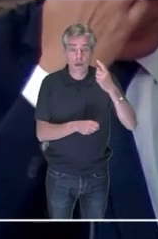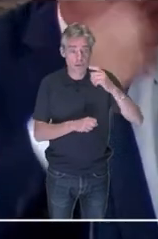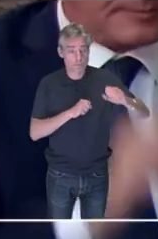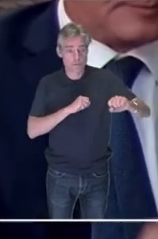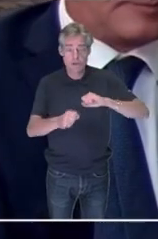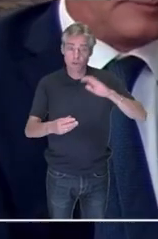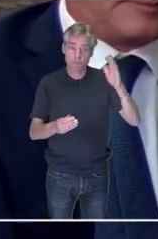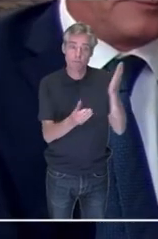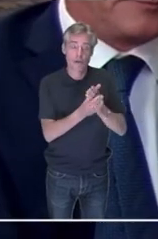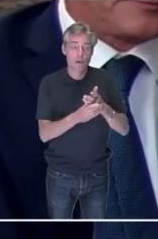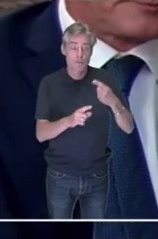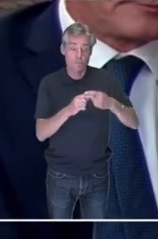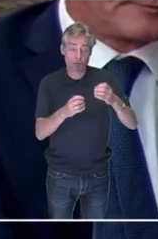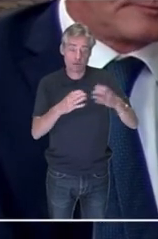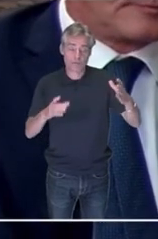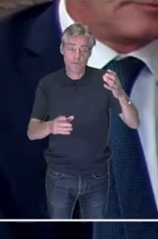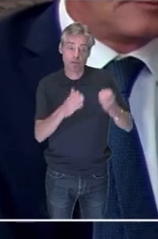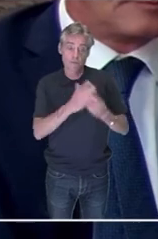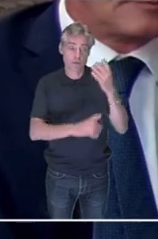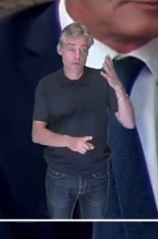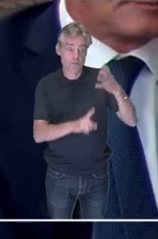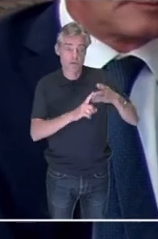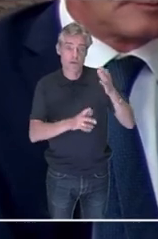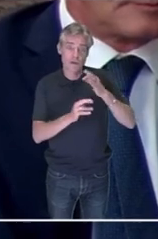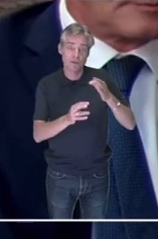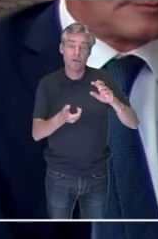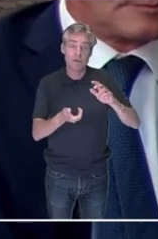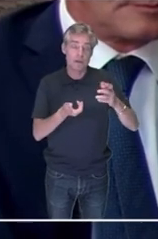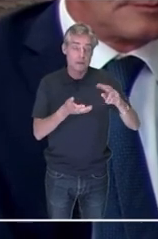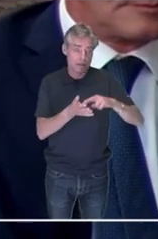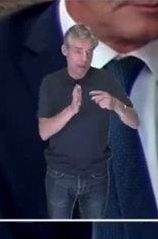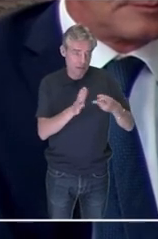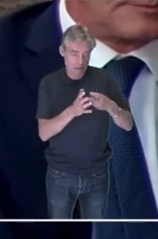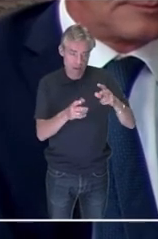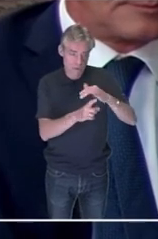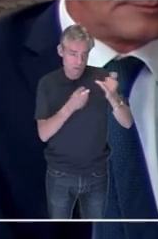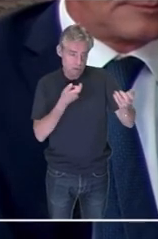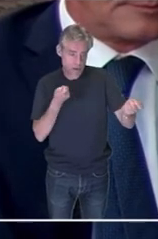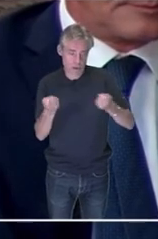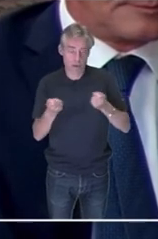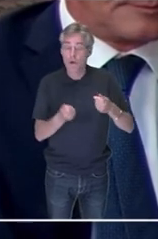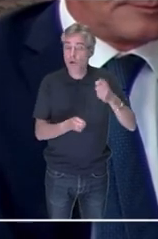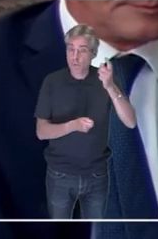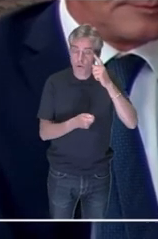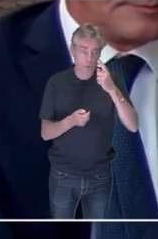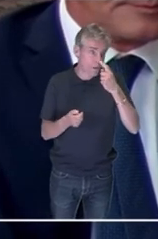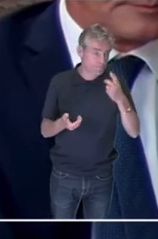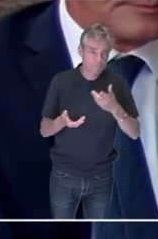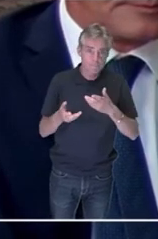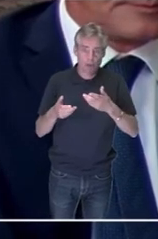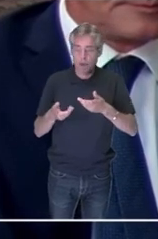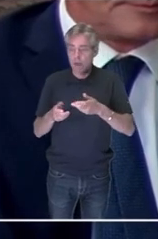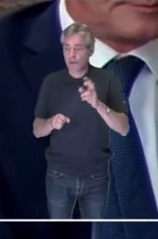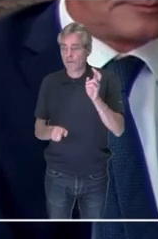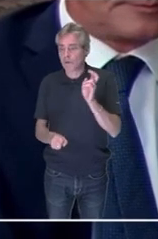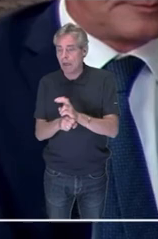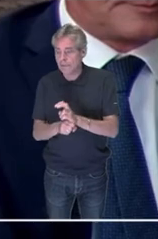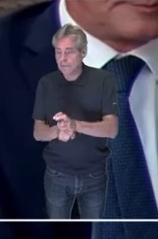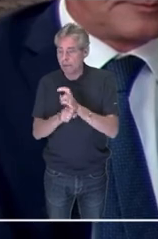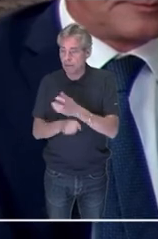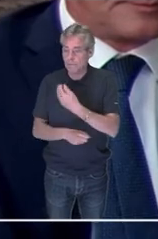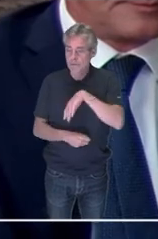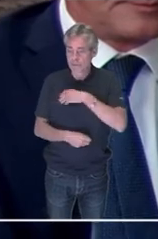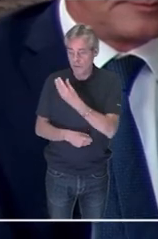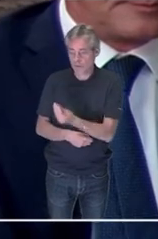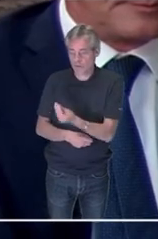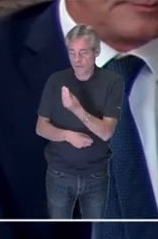et développer des missions nouvelles en matière d'ingénierie sociale. Ils sont trop occupés à des enjeux de garderie et de prise en charge